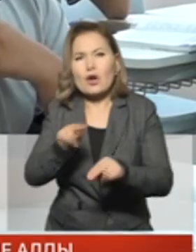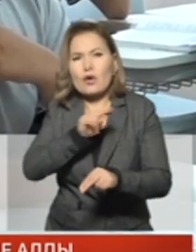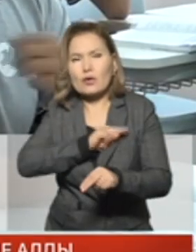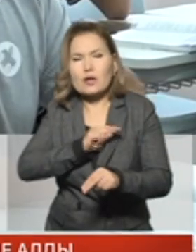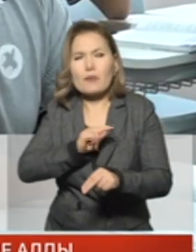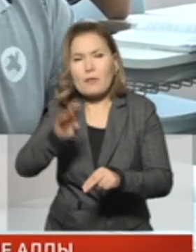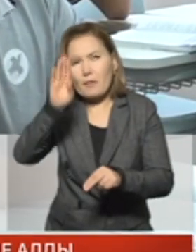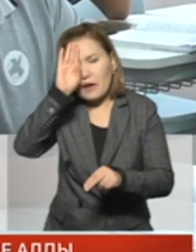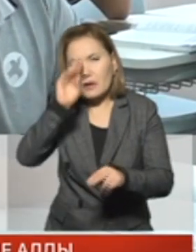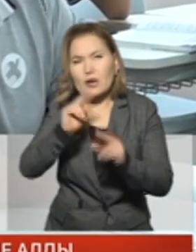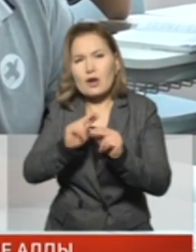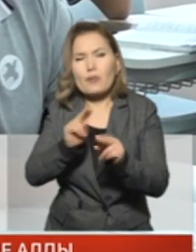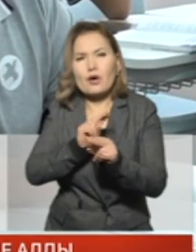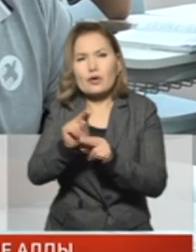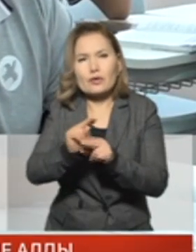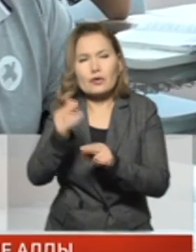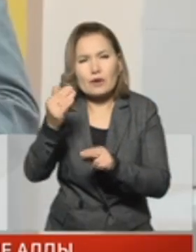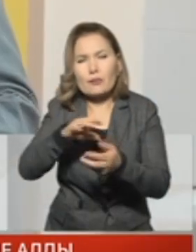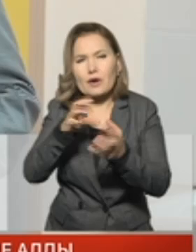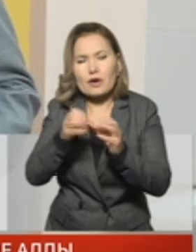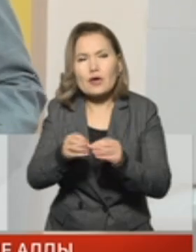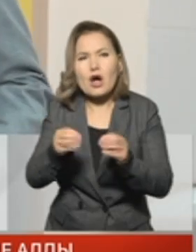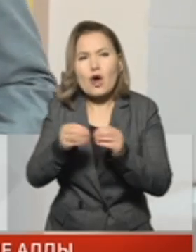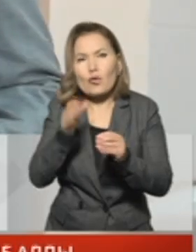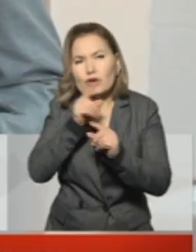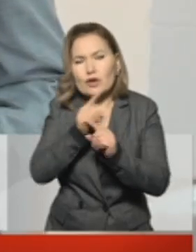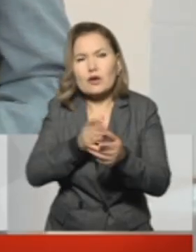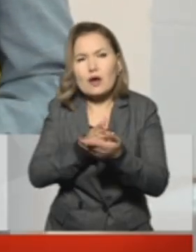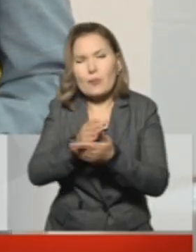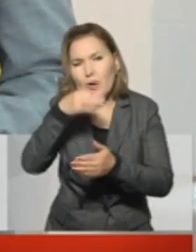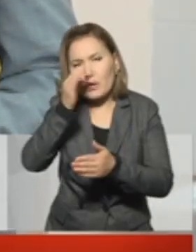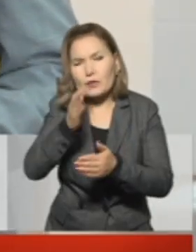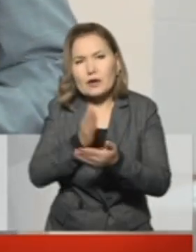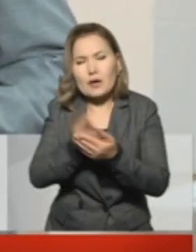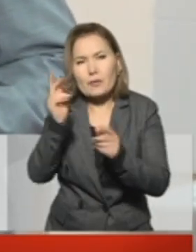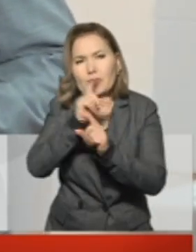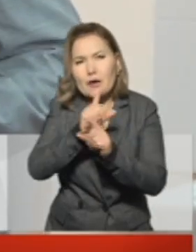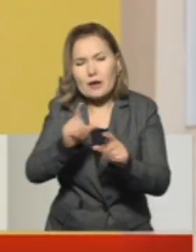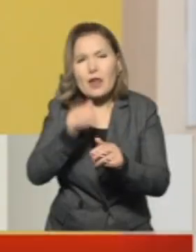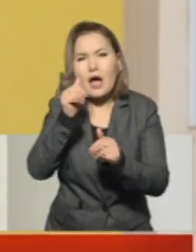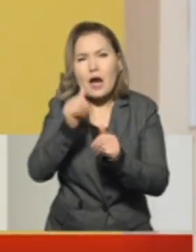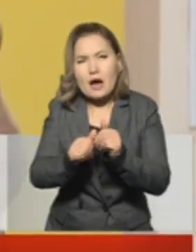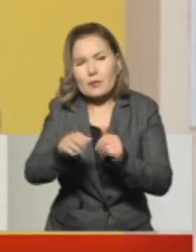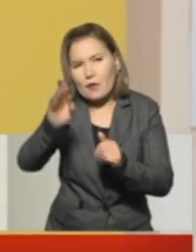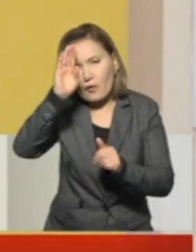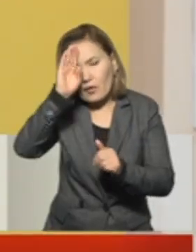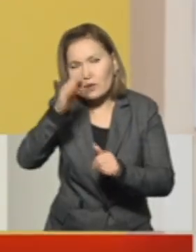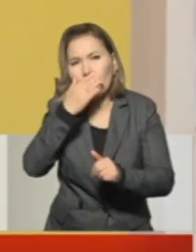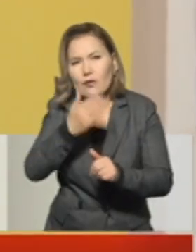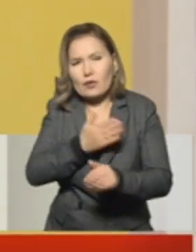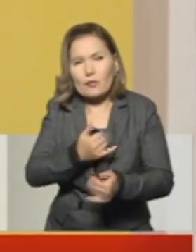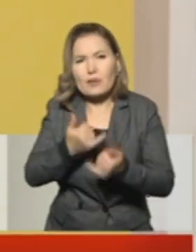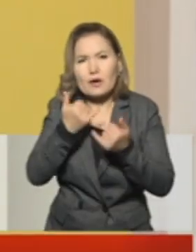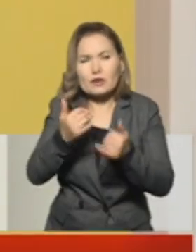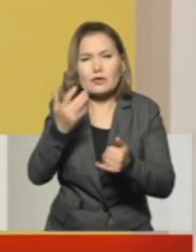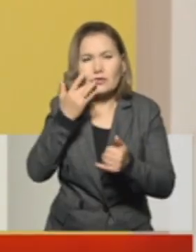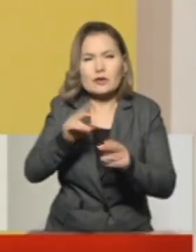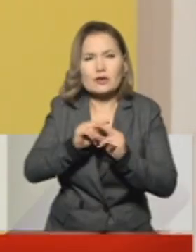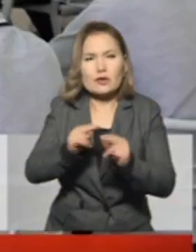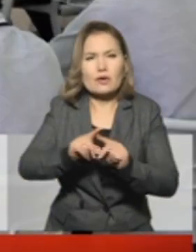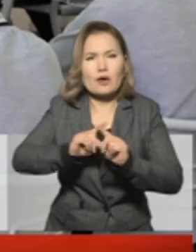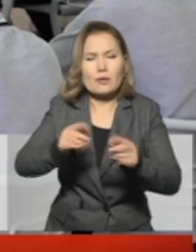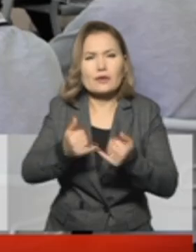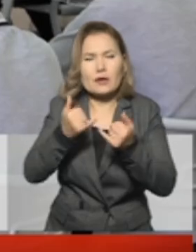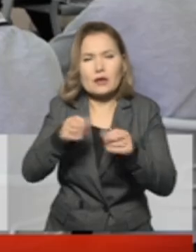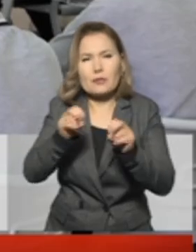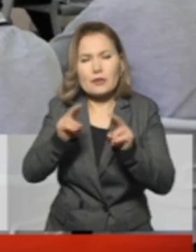балаларға дәріс береді. 10 жылдан аса педагогтық өтілі бар ұстазды білім ұясындағы әрбір оқушы да әріптестері де құрметтейді.